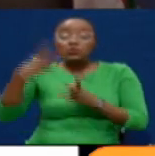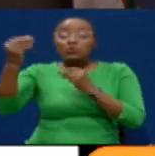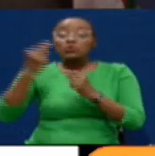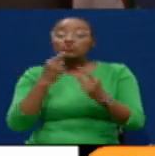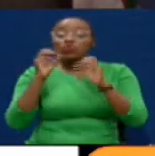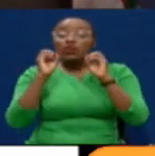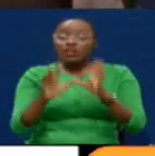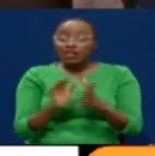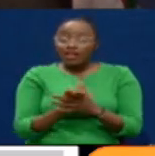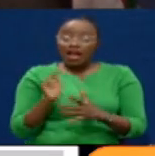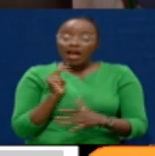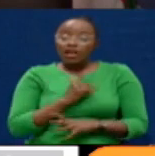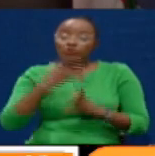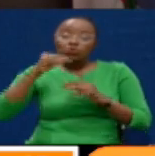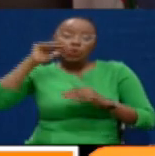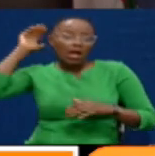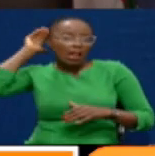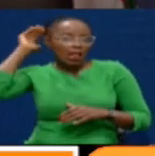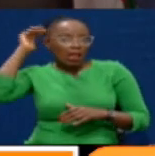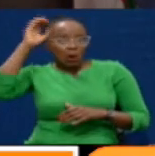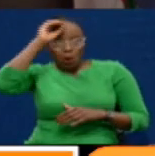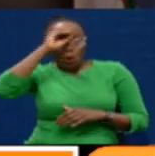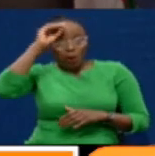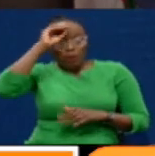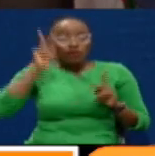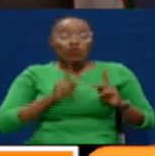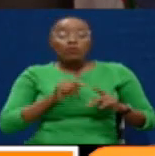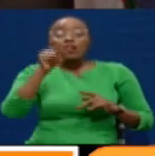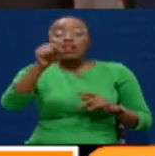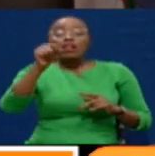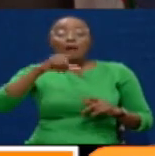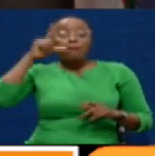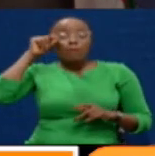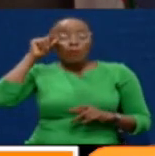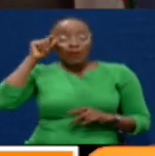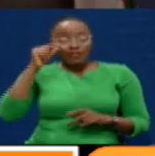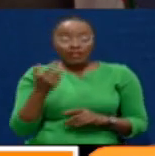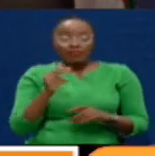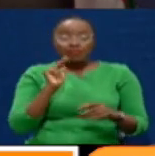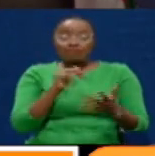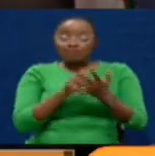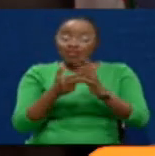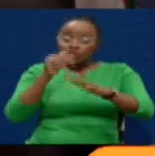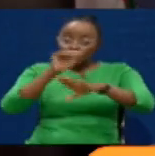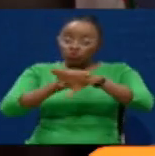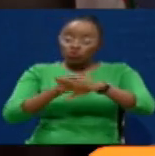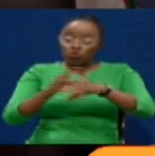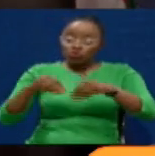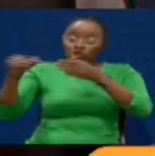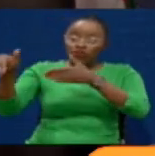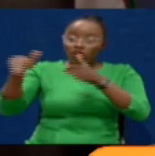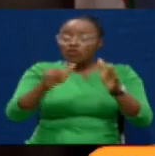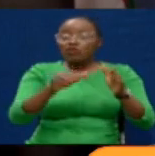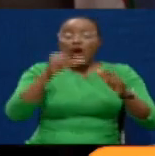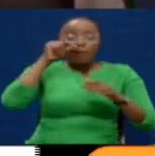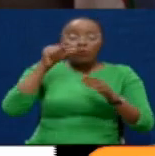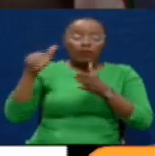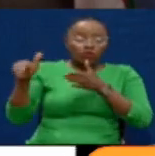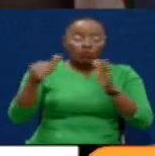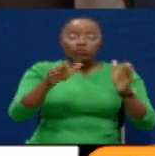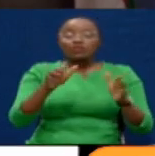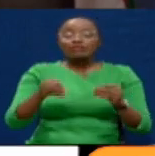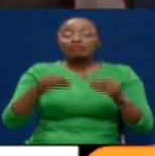kuongea, tunaenda kule kusikiza maoni ya watu wa kule Mombao wa pwani. Kwa hivyo ni vizuri tuwapatie watu wa Mombasa